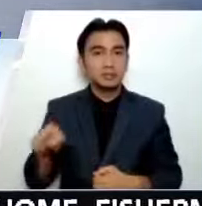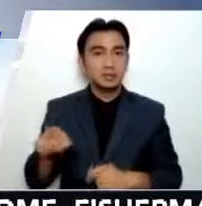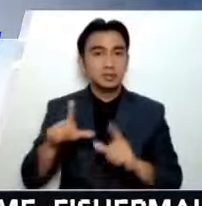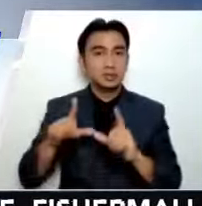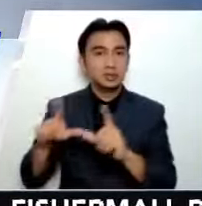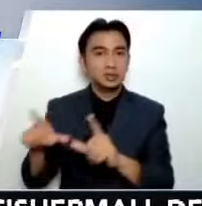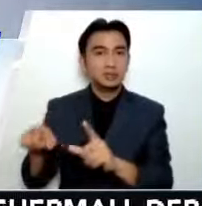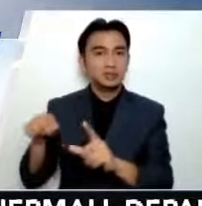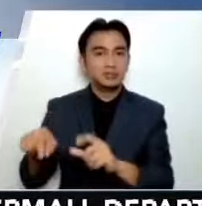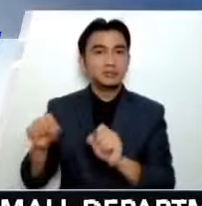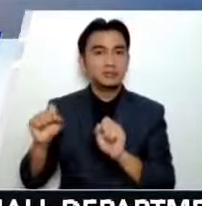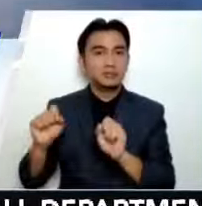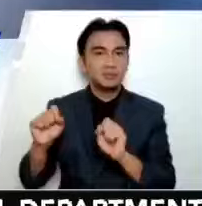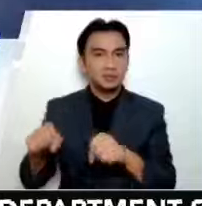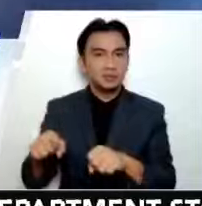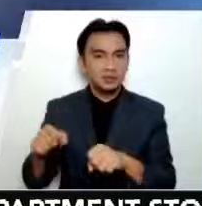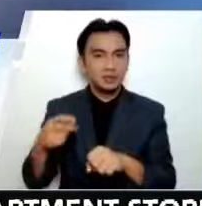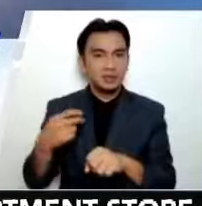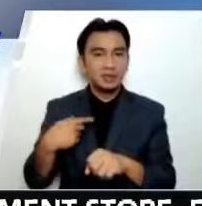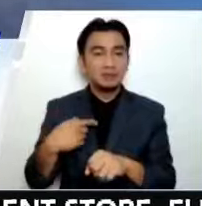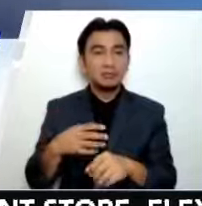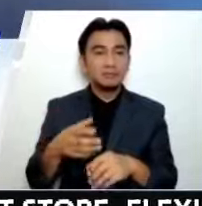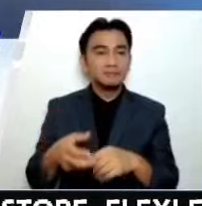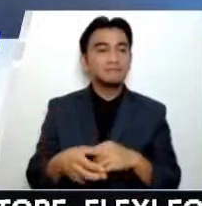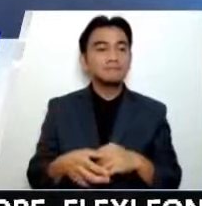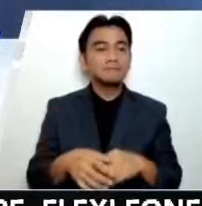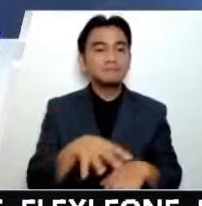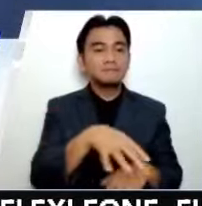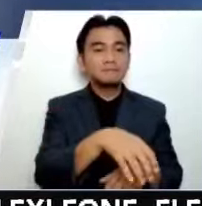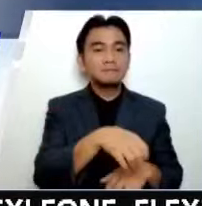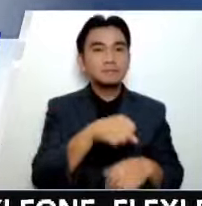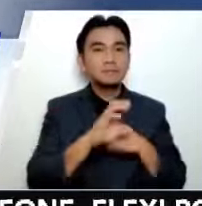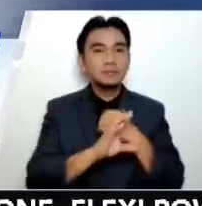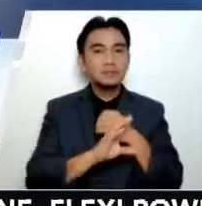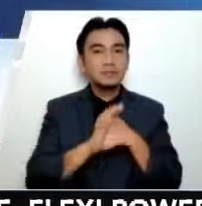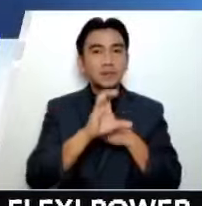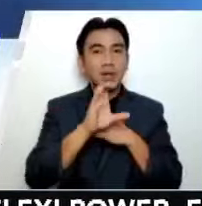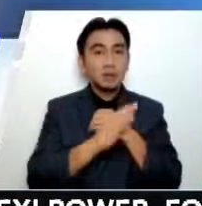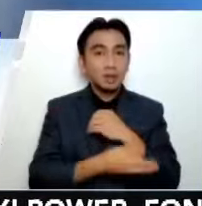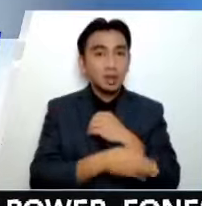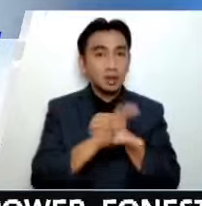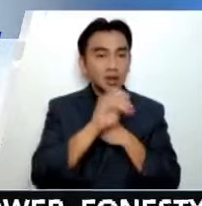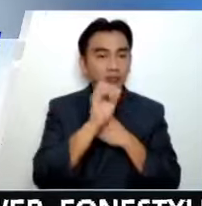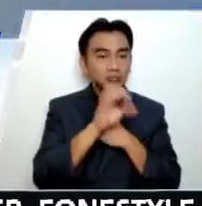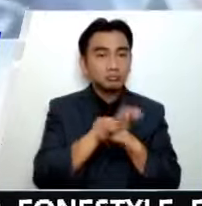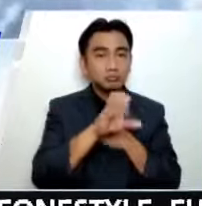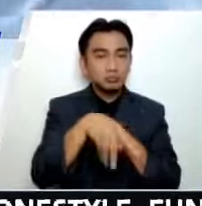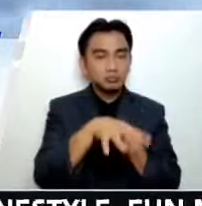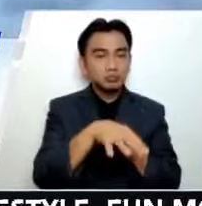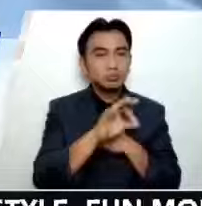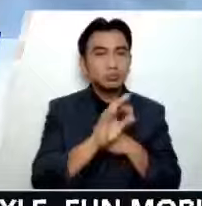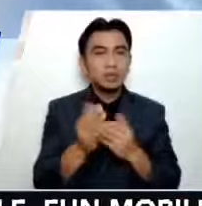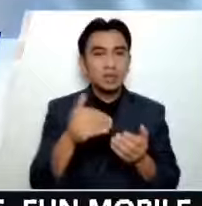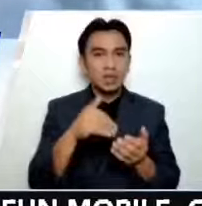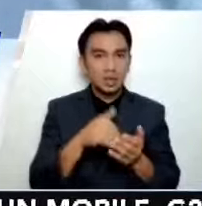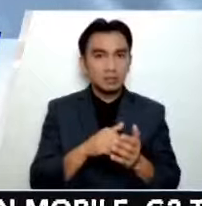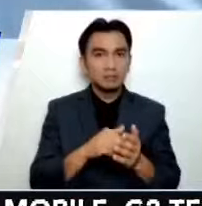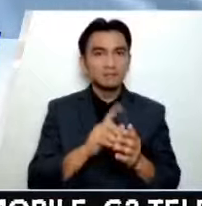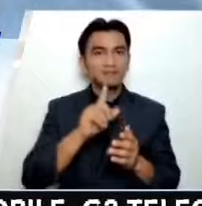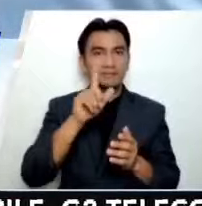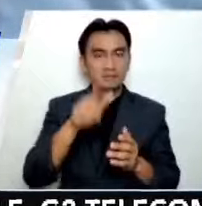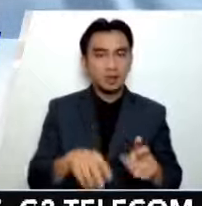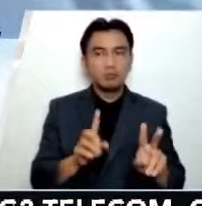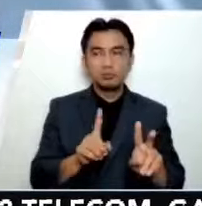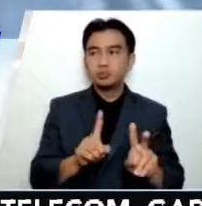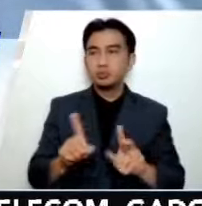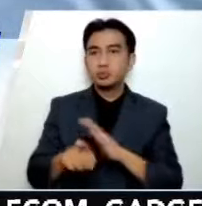palang kinukuha ang cellphone sa loob ng bag ng biktima. Matapos ito, isa-isang umalis ang mga suspect.